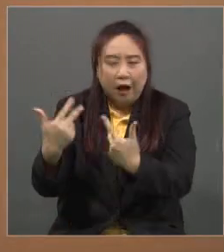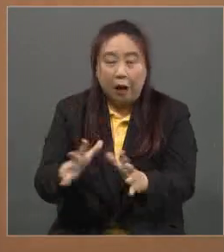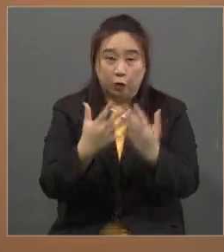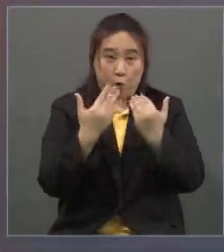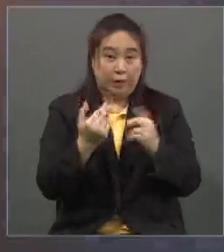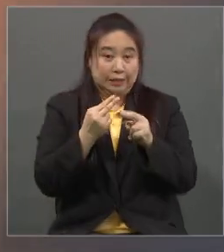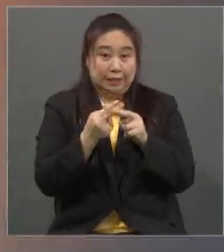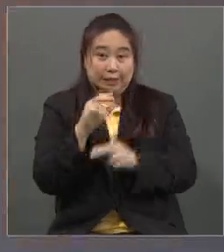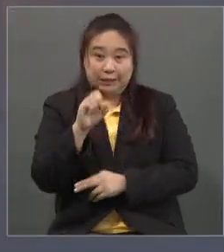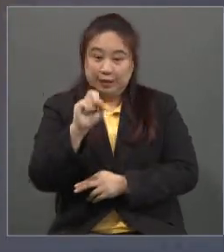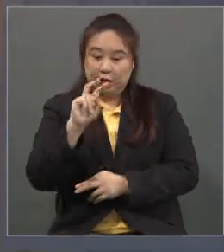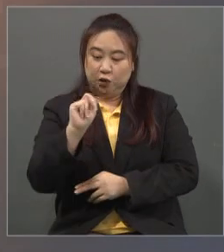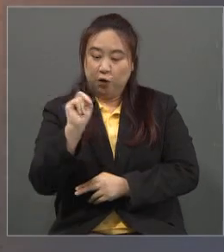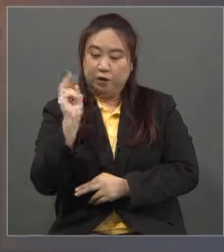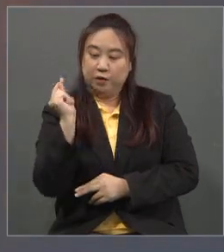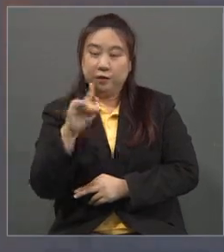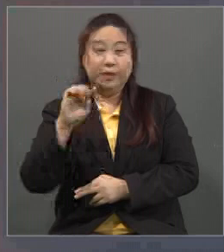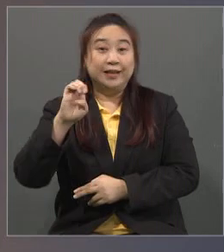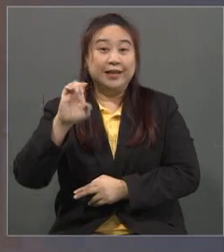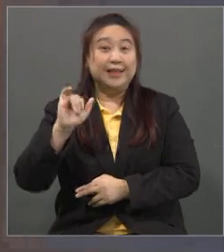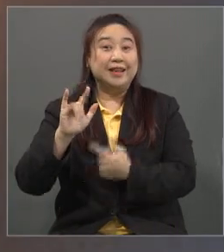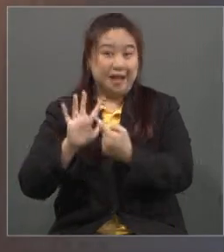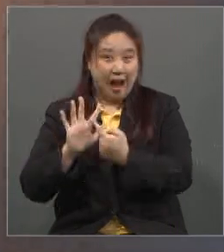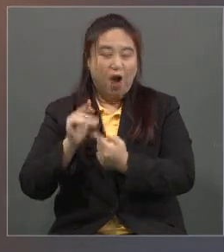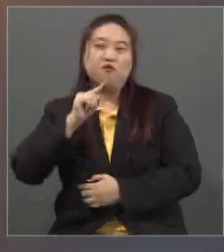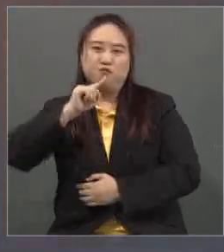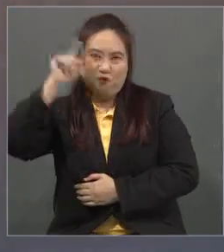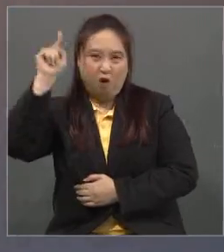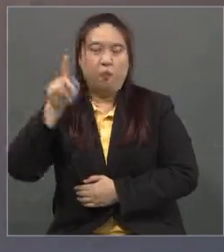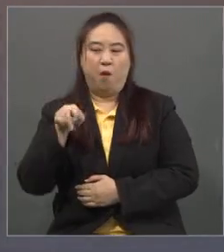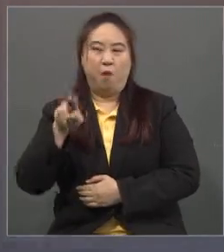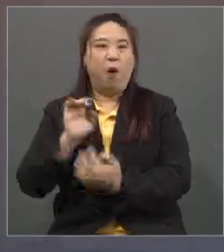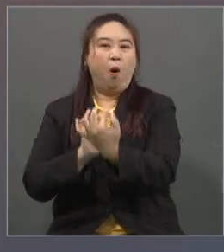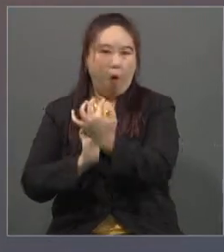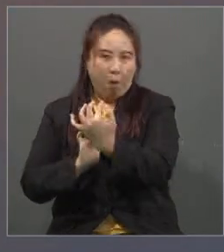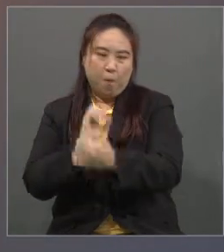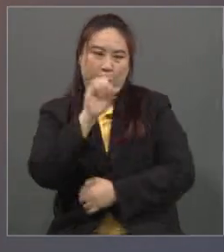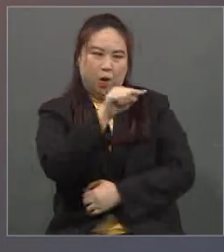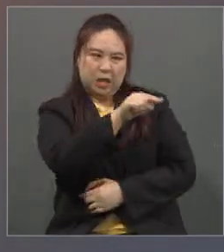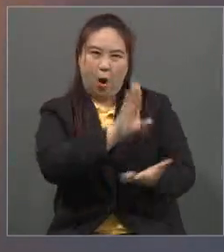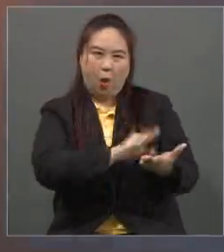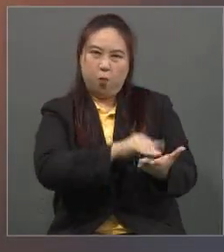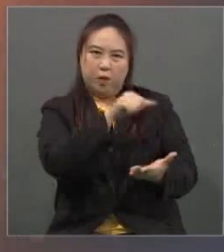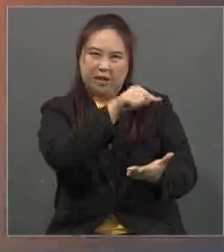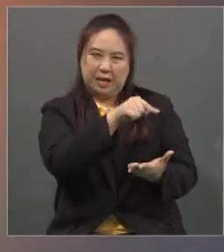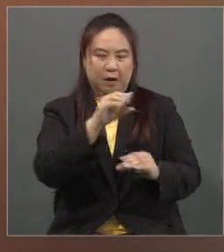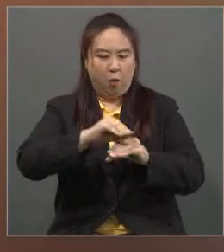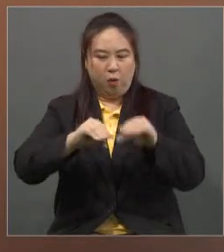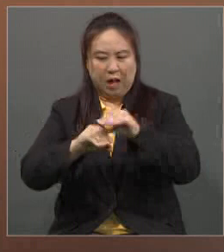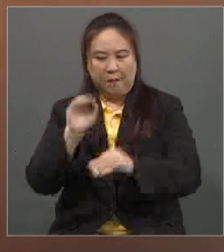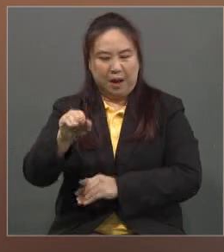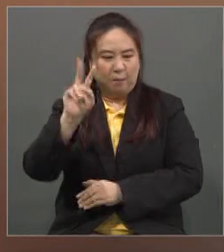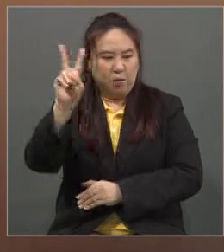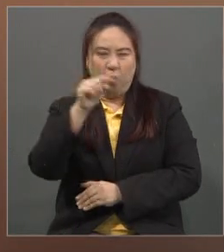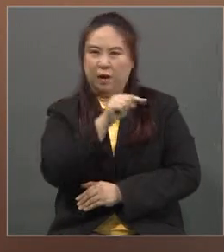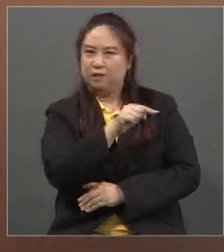ดพรบ.คอมกับเพจสุขชาวบ้านนะฮะก็ในกรณีที่มีการทำคลิปล้อเลียนการก่อสร้างถนนพระราม2ซึ่งทางคุณสน